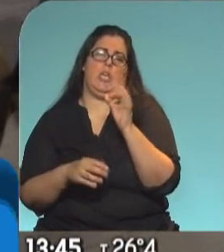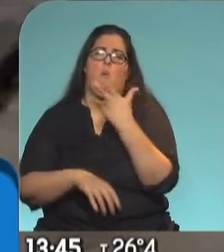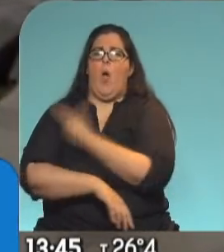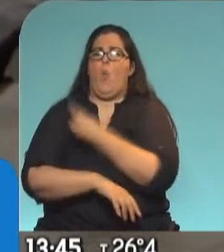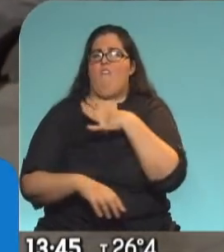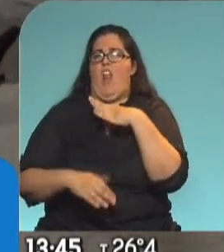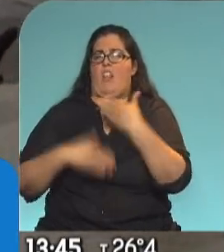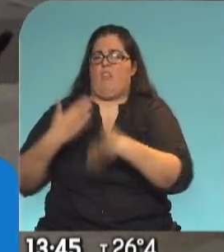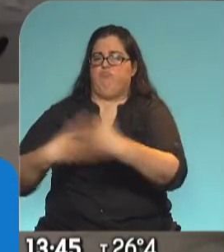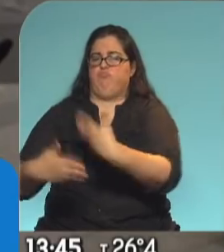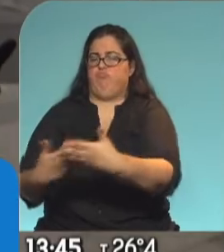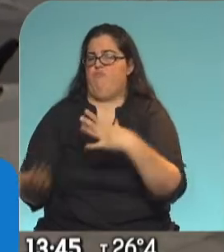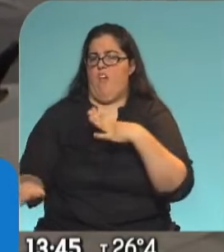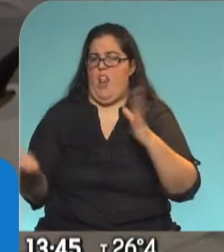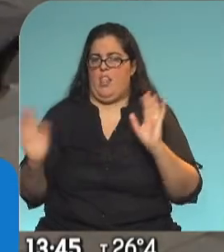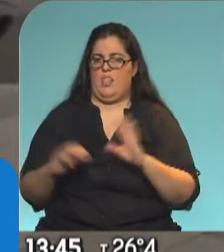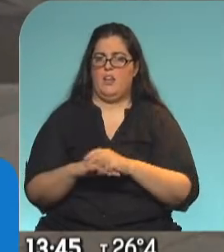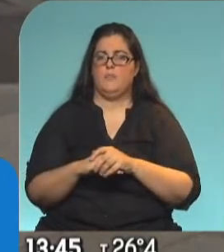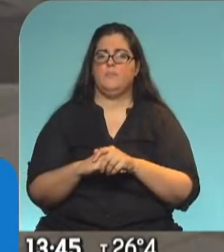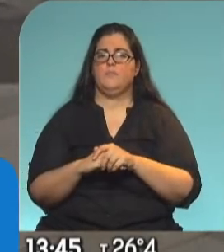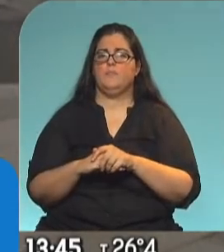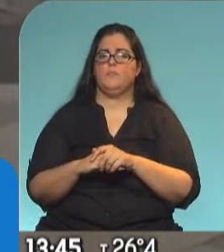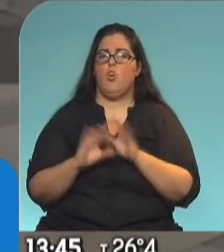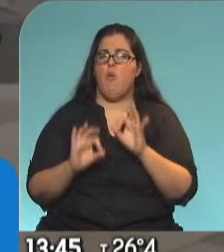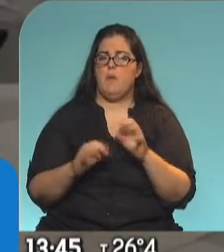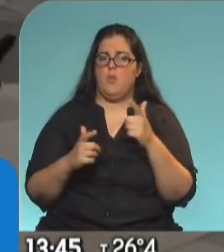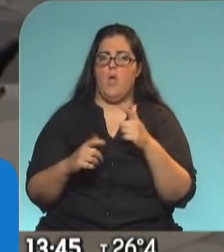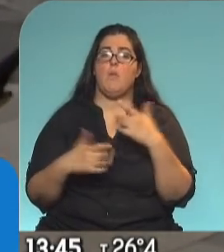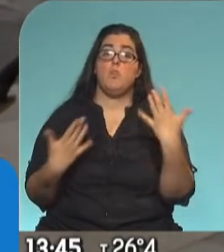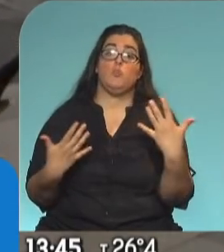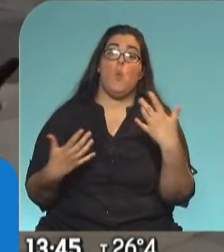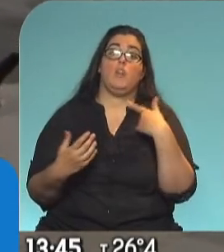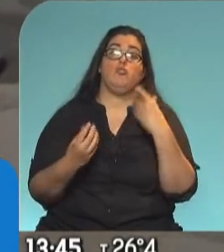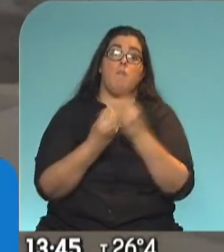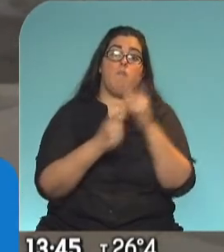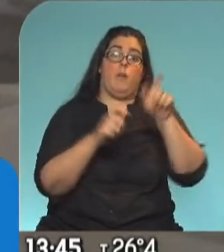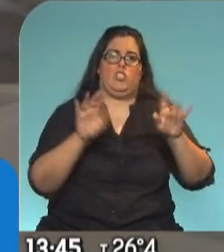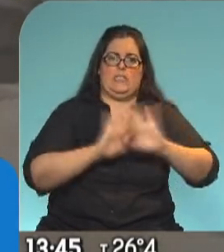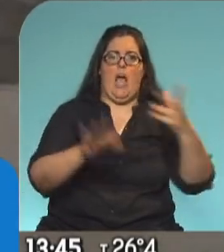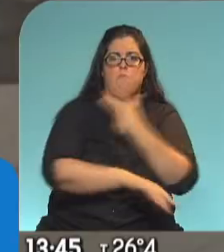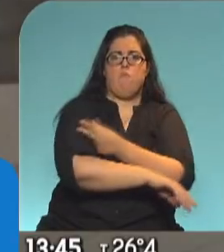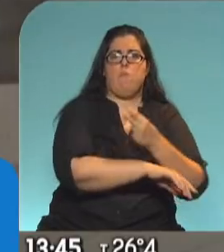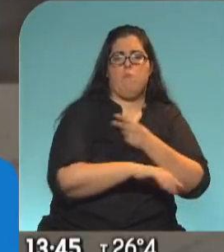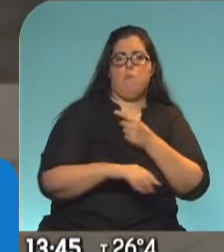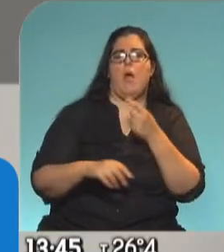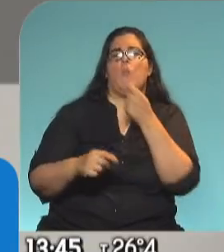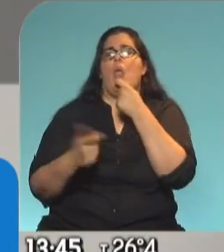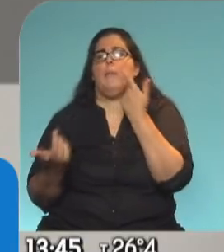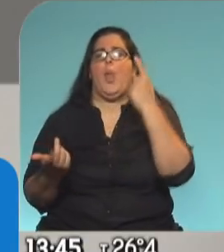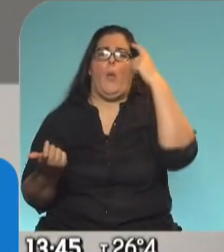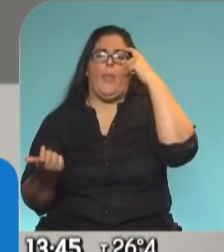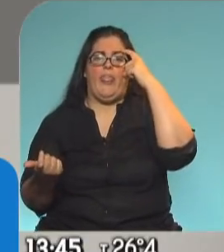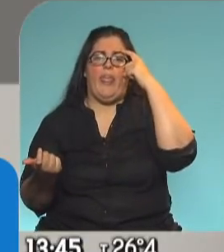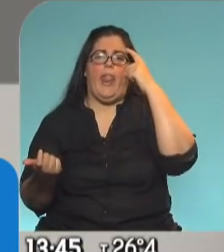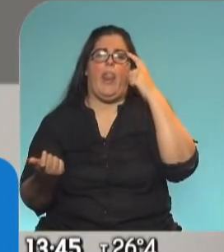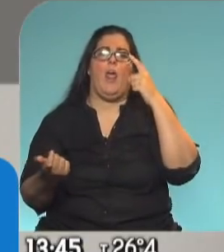учусь в медицинском, и я знаю, что, по крайней мере, вакцина до конца не разработана. Конечно, многие уже вакцинируются, например, Байден,